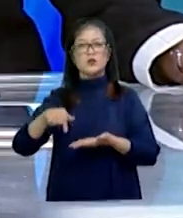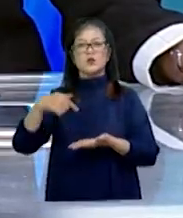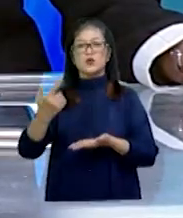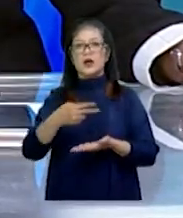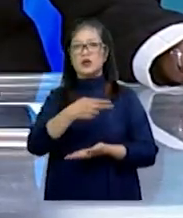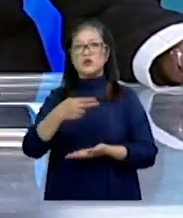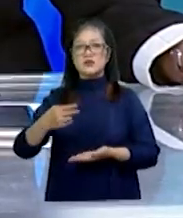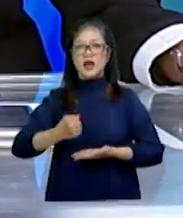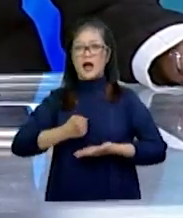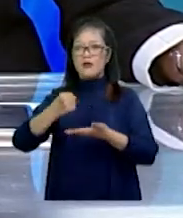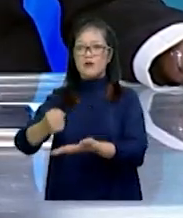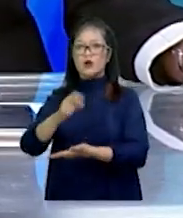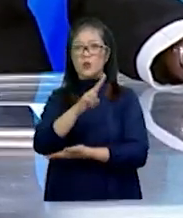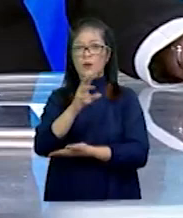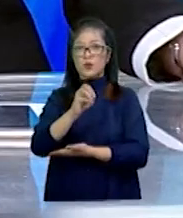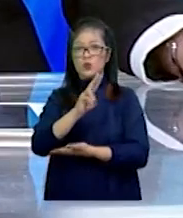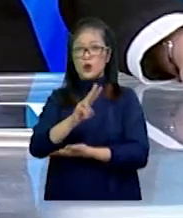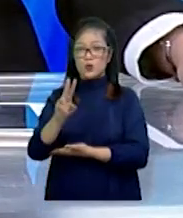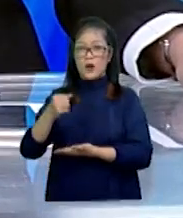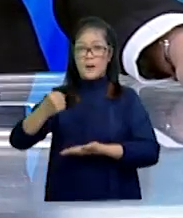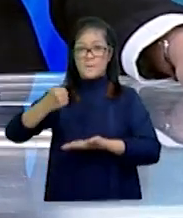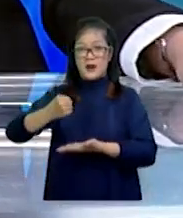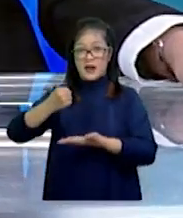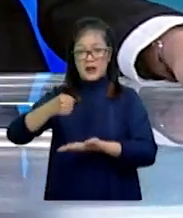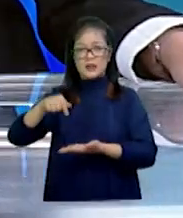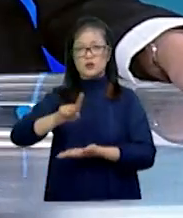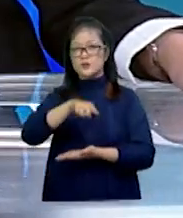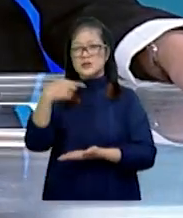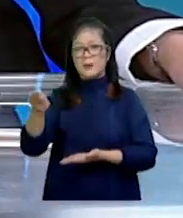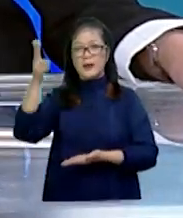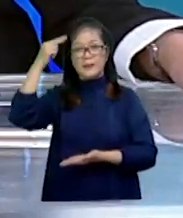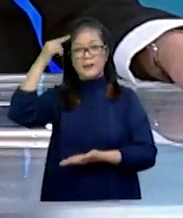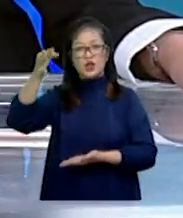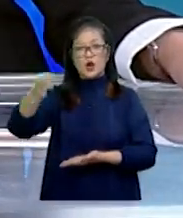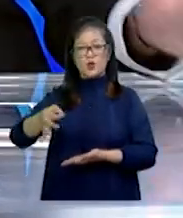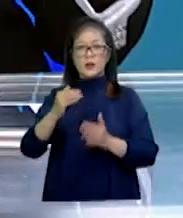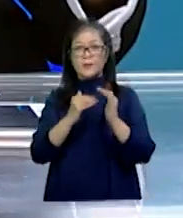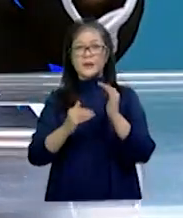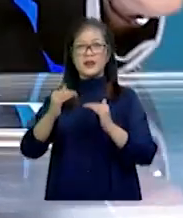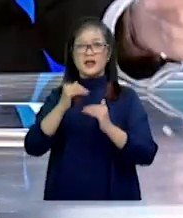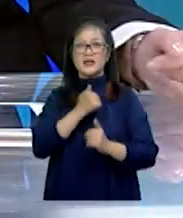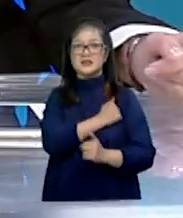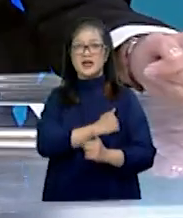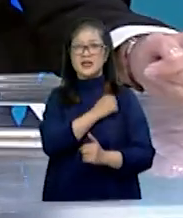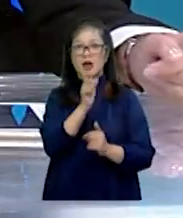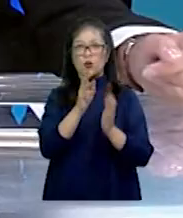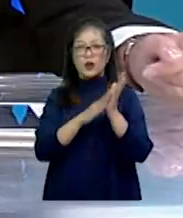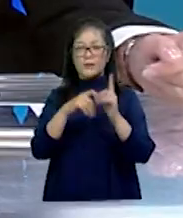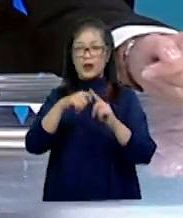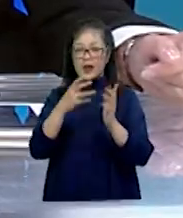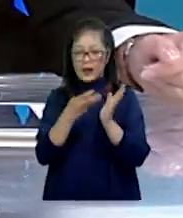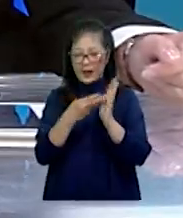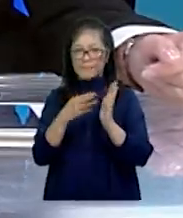Bergengsi Indonesia Awards 2022. Penghargaan ini diraih atas pencapaian Pemkot meningkatkan kesejahteraan UMKM di Kota Bandar